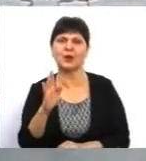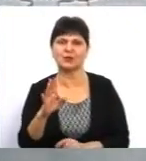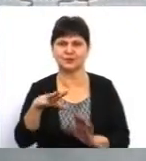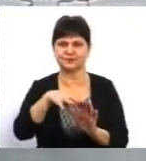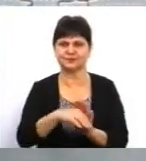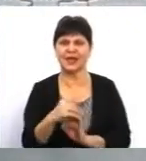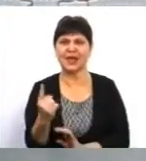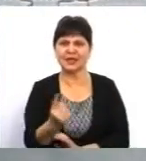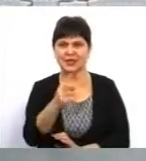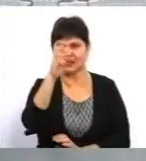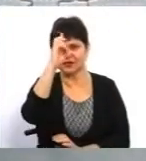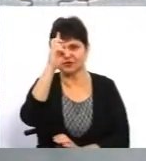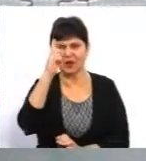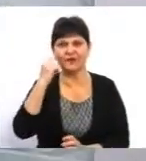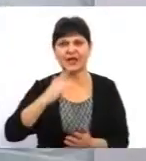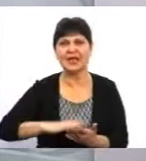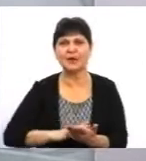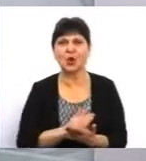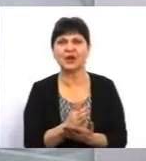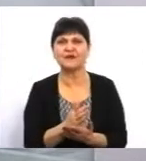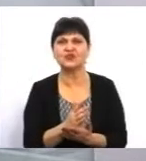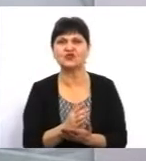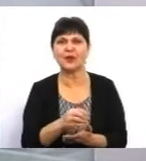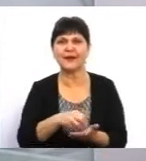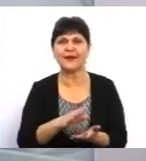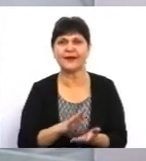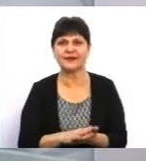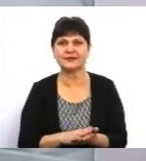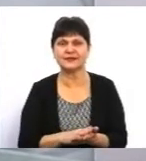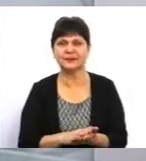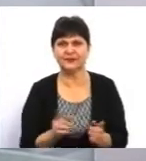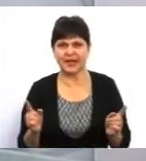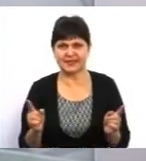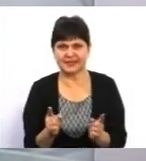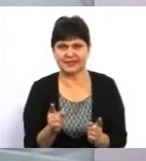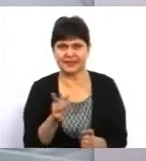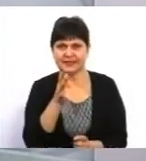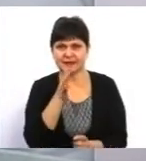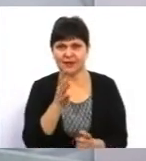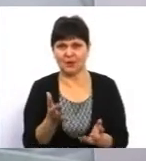єдиному державному демографічному реєстрі. Тобто в доволі стислі терміни отримує